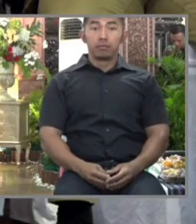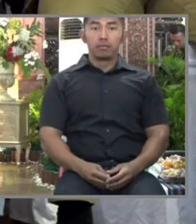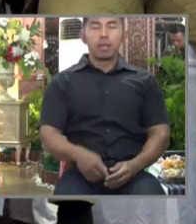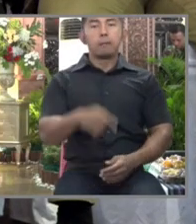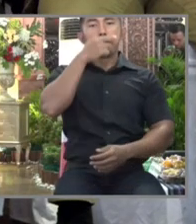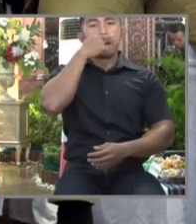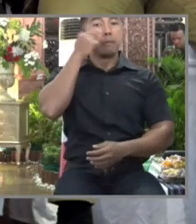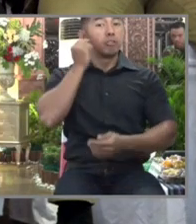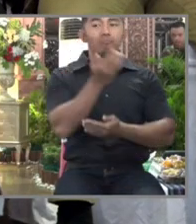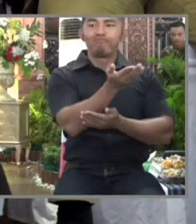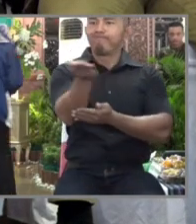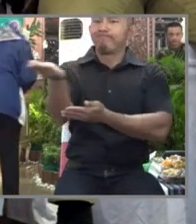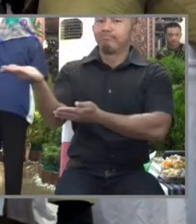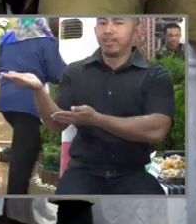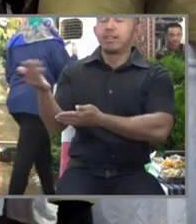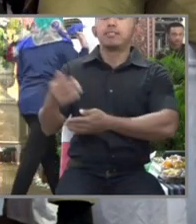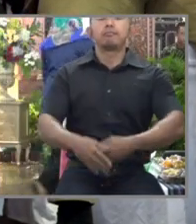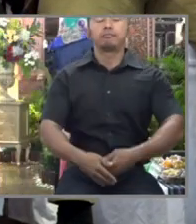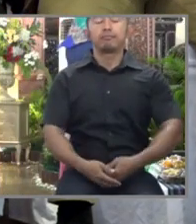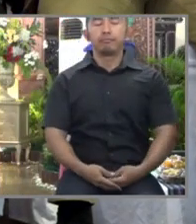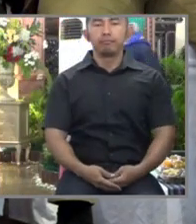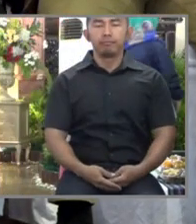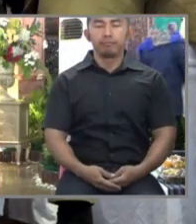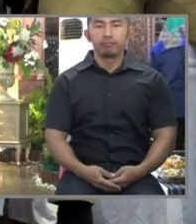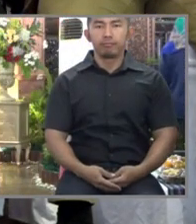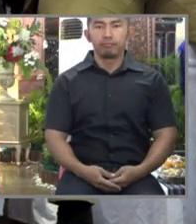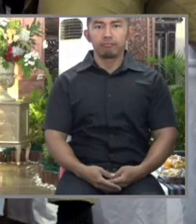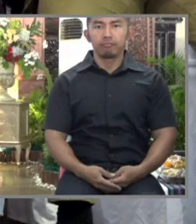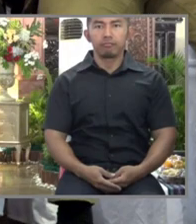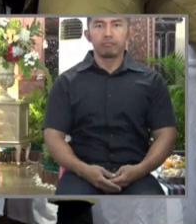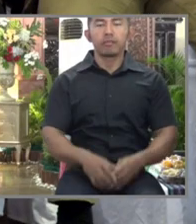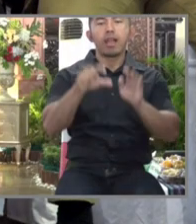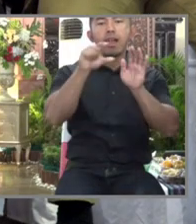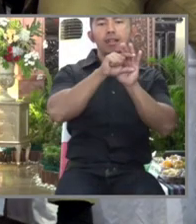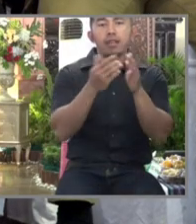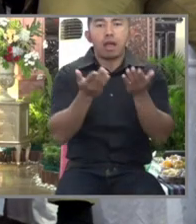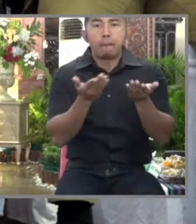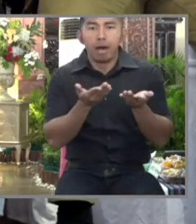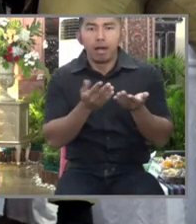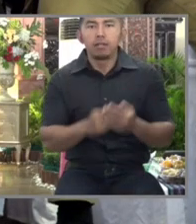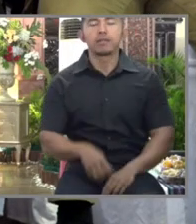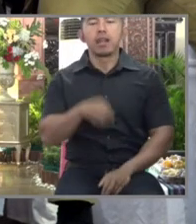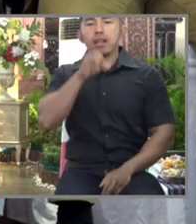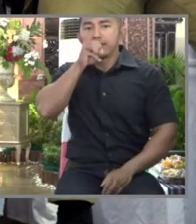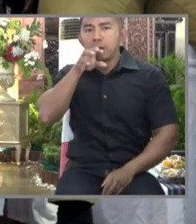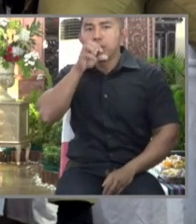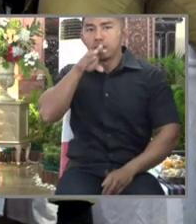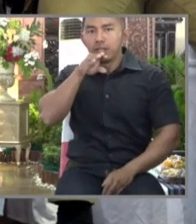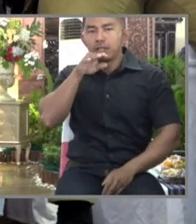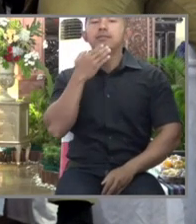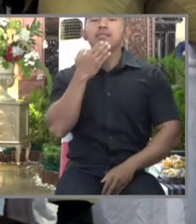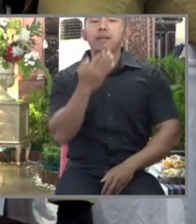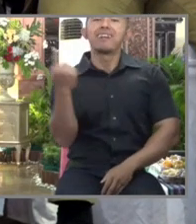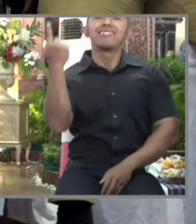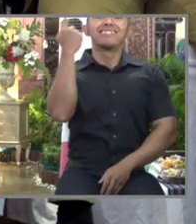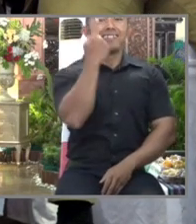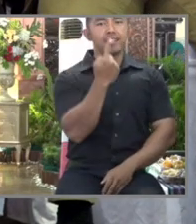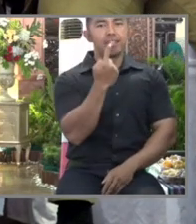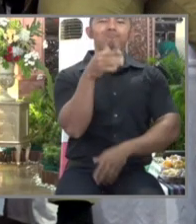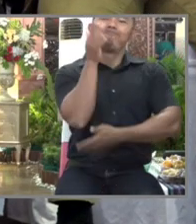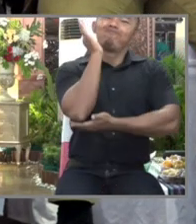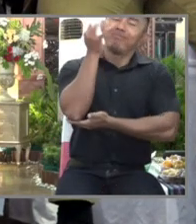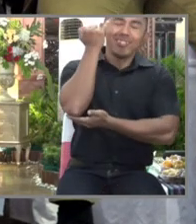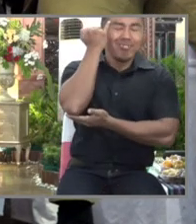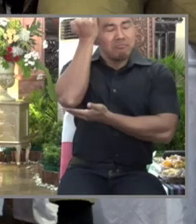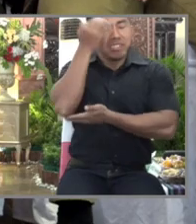Hadirin tamu undangan yang kami hormati, berikutnya akan disampaikan sambutan selamat datang dan paparan